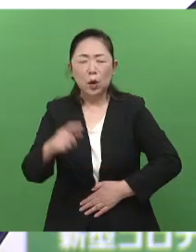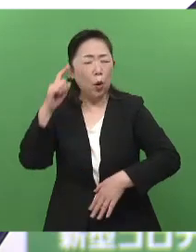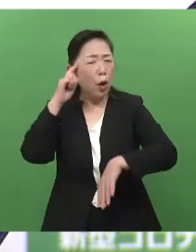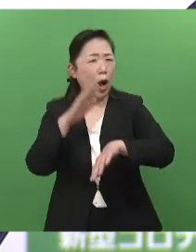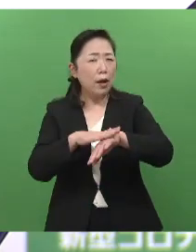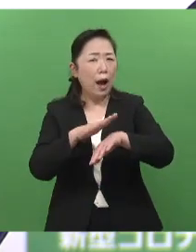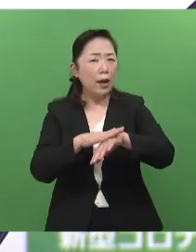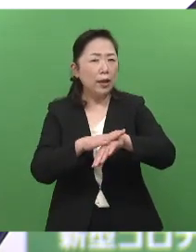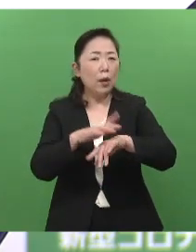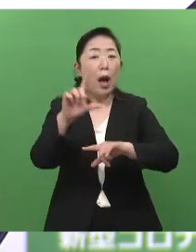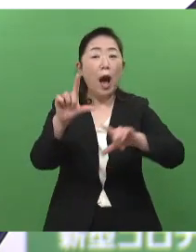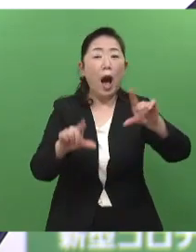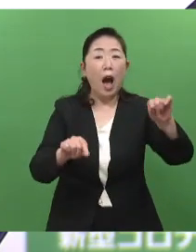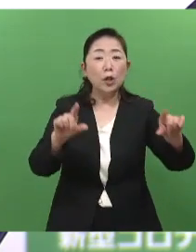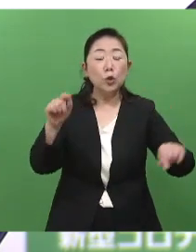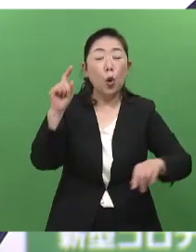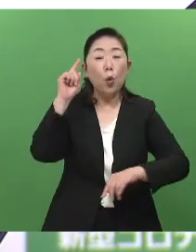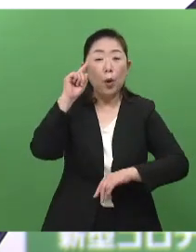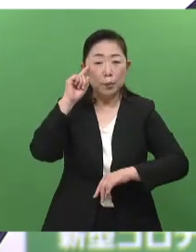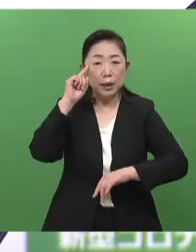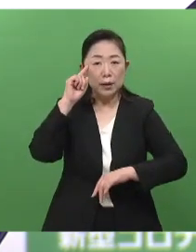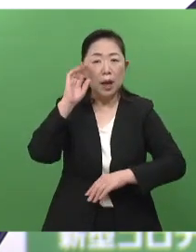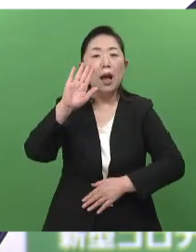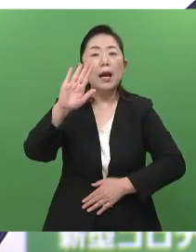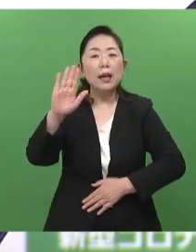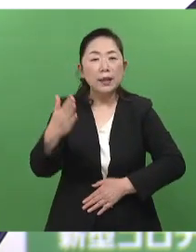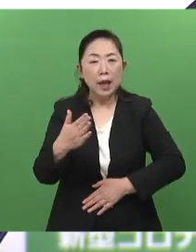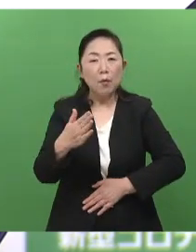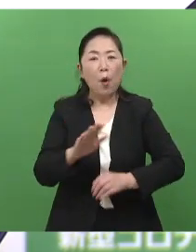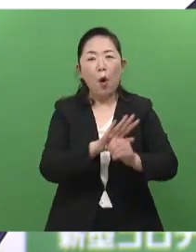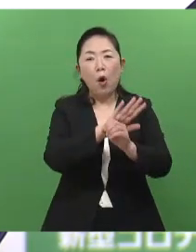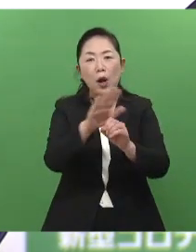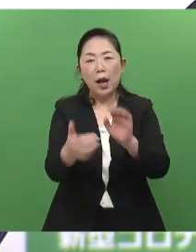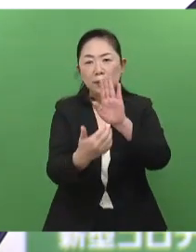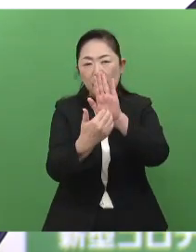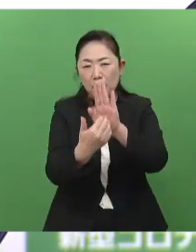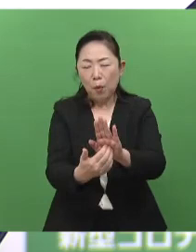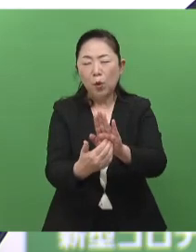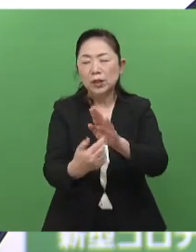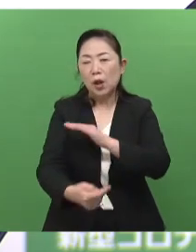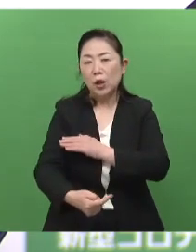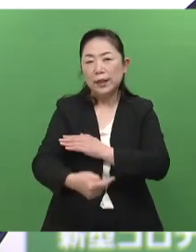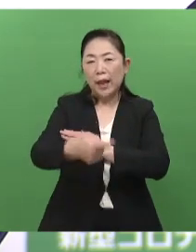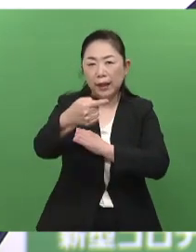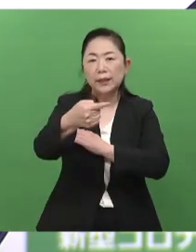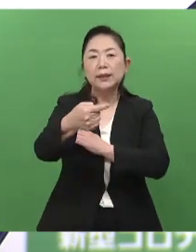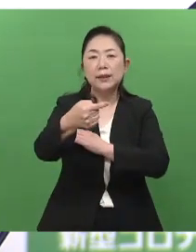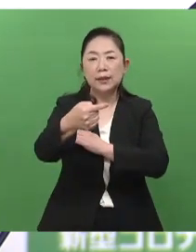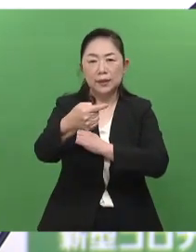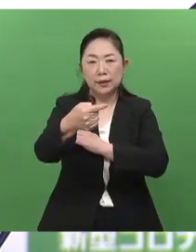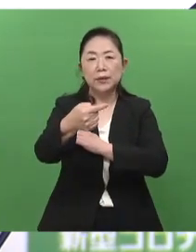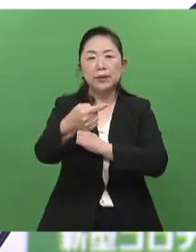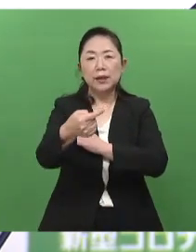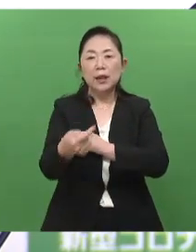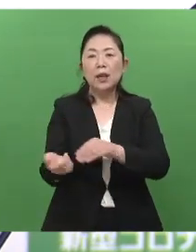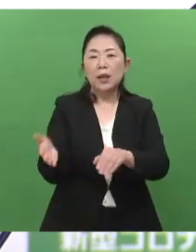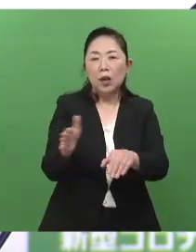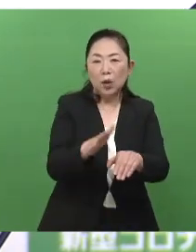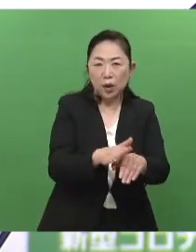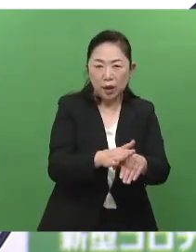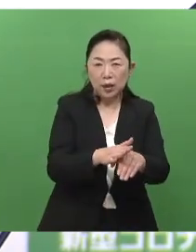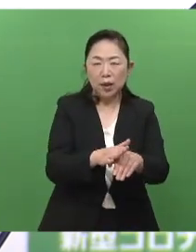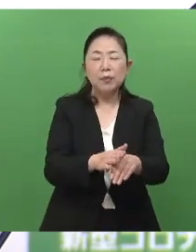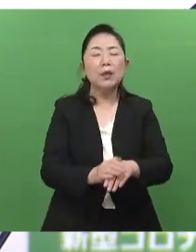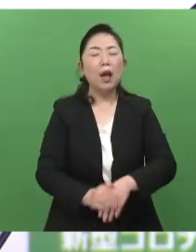今コロナ感染症対策ということを第一義に置いていただくことが明るい